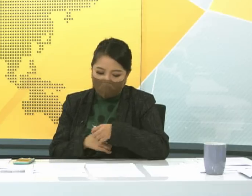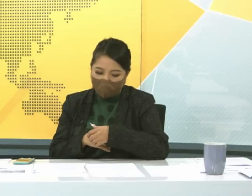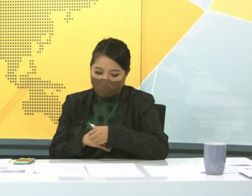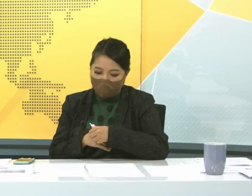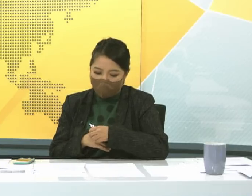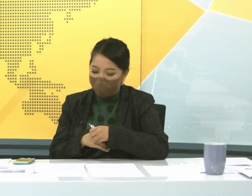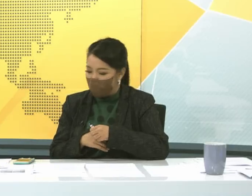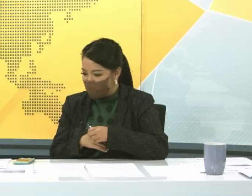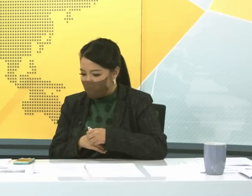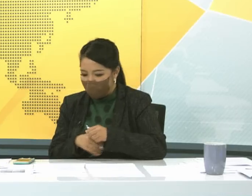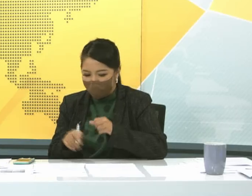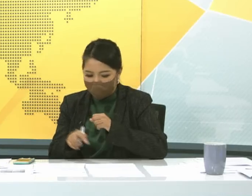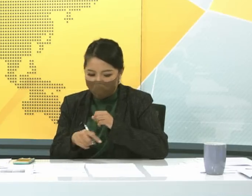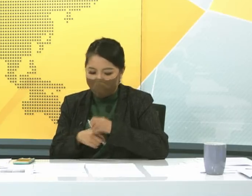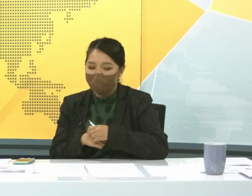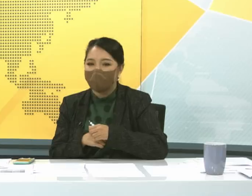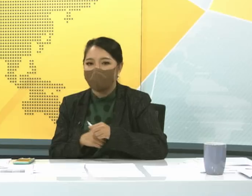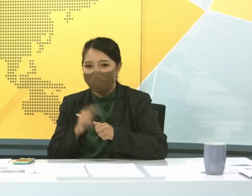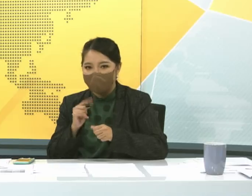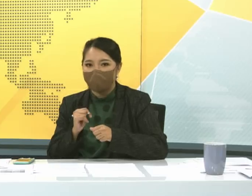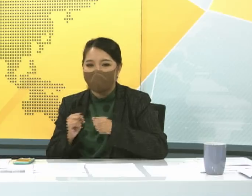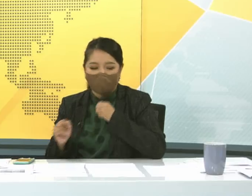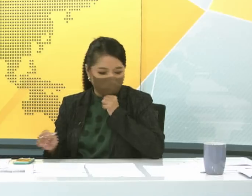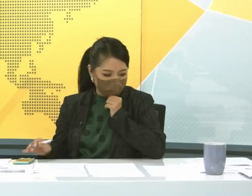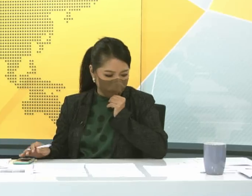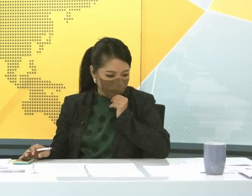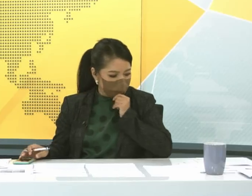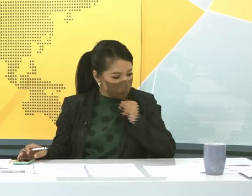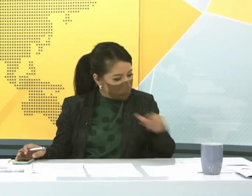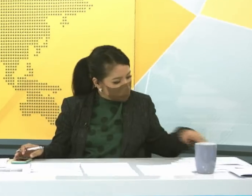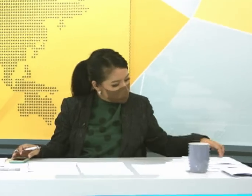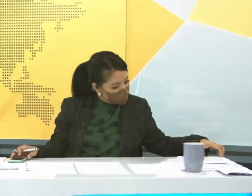อยใกมธิการกญชากัช่องด้วยถาไมดู cuando todos wishingziesกลัมาช่นะครบ